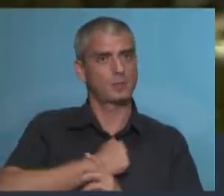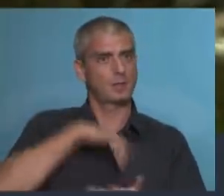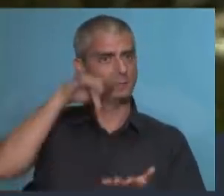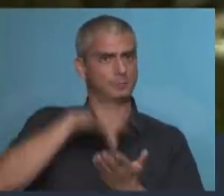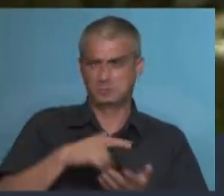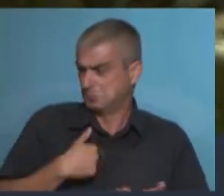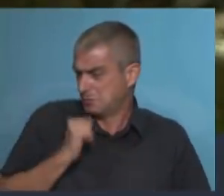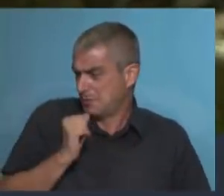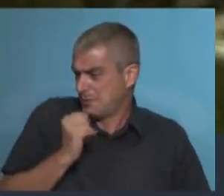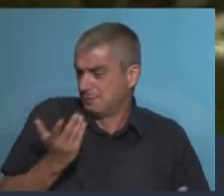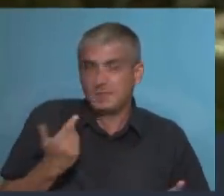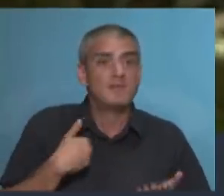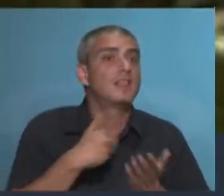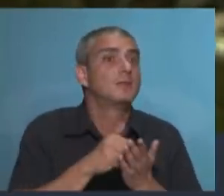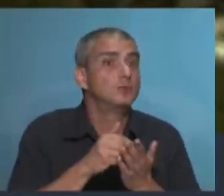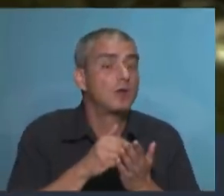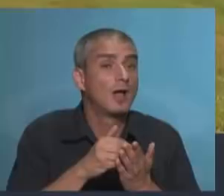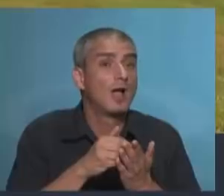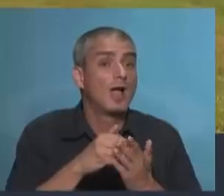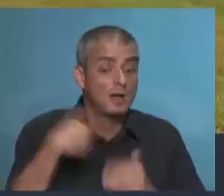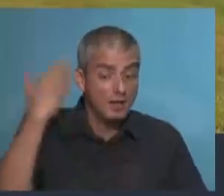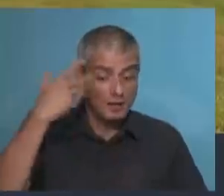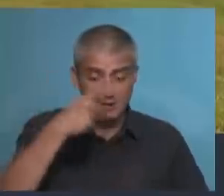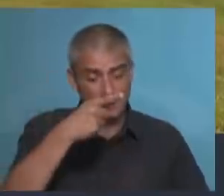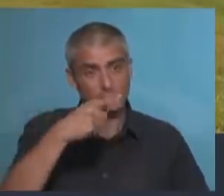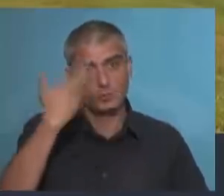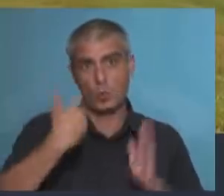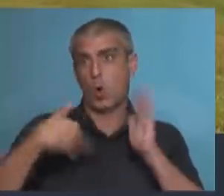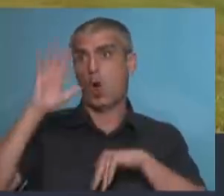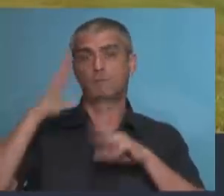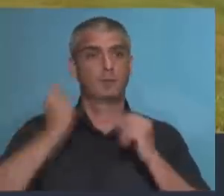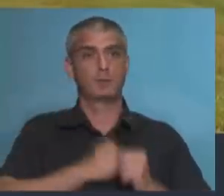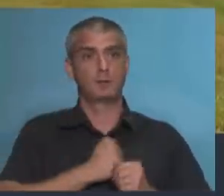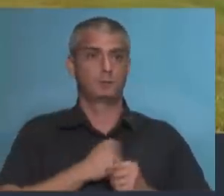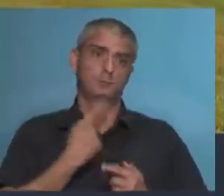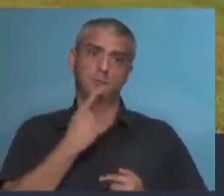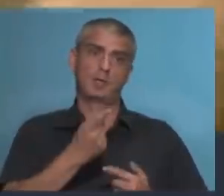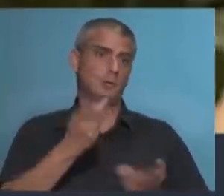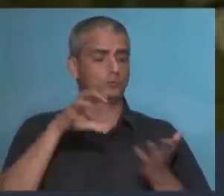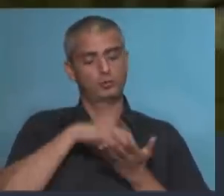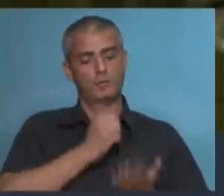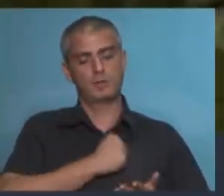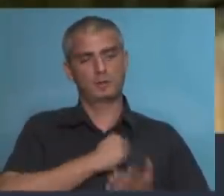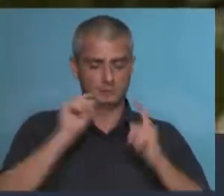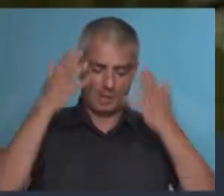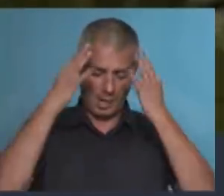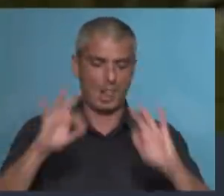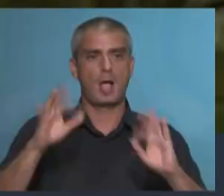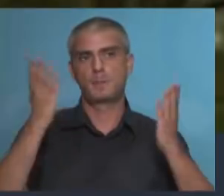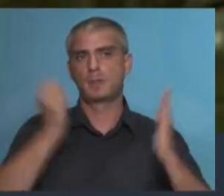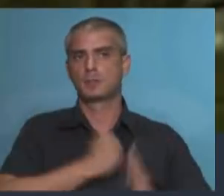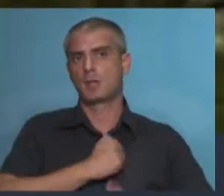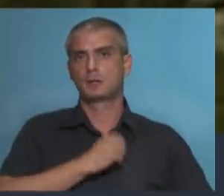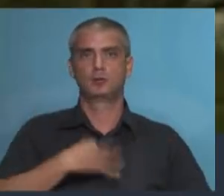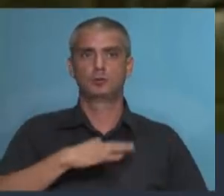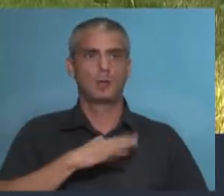שם יתד. אני אמשיך, ובבוא העת אתם תהיו רוב כאן, ואז מה? תכריזו שזה יישוב דתי וצריך לכבד את הדתיות שלנו.